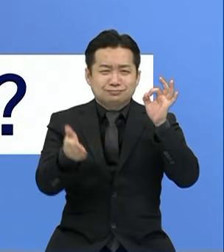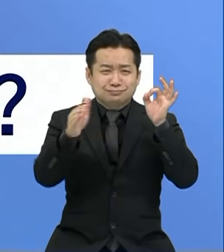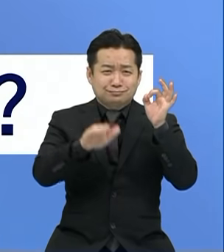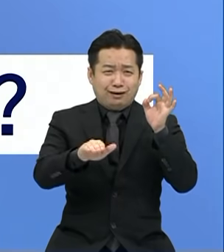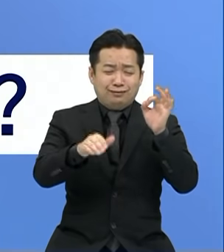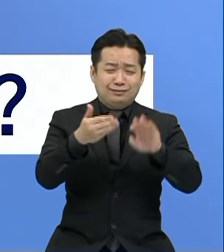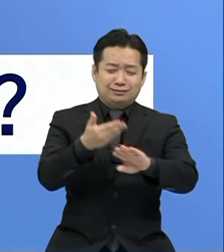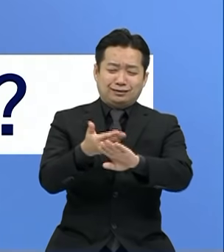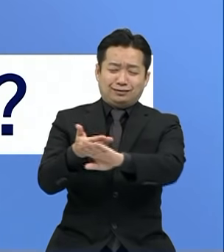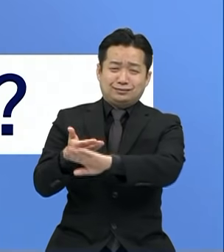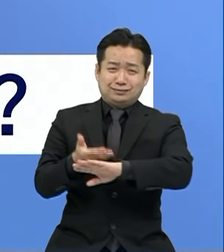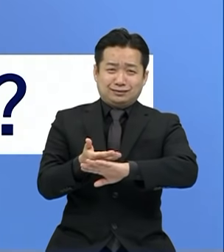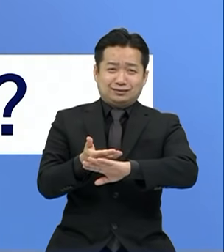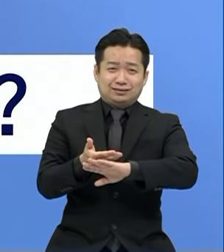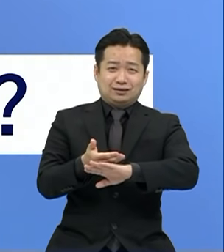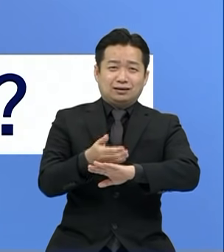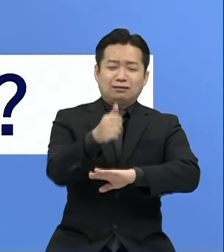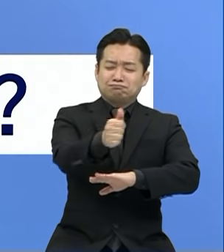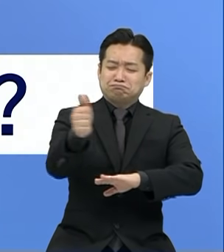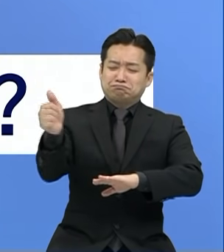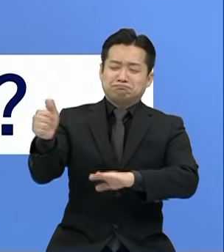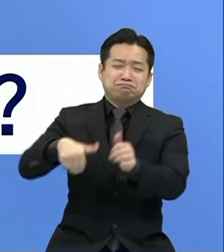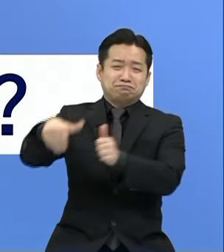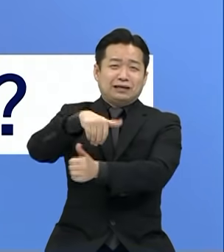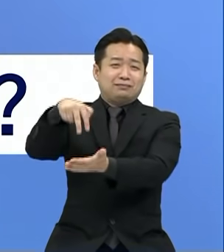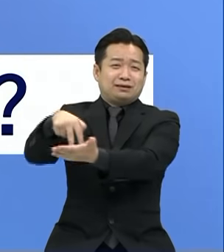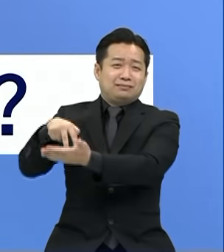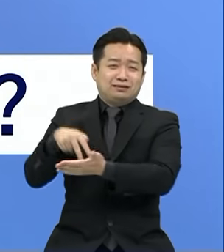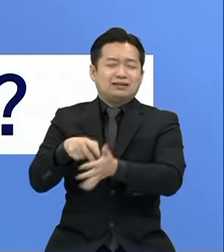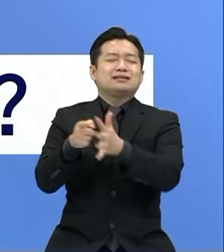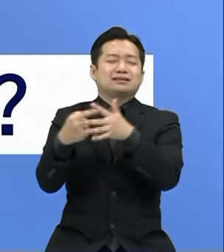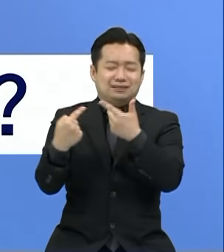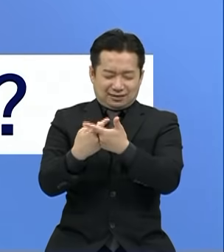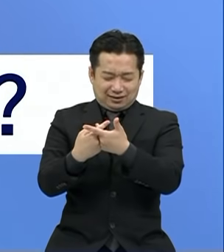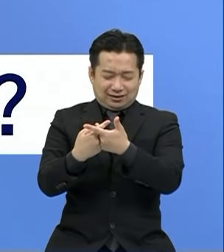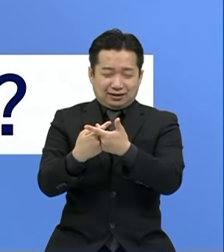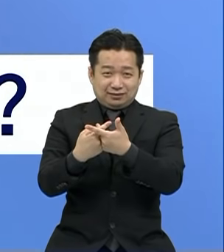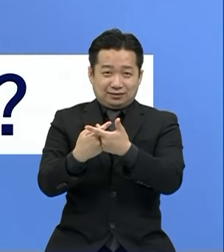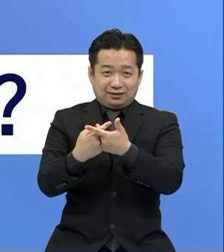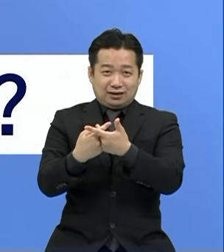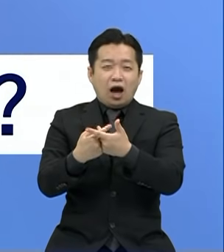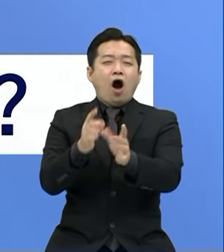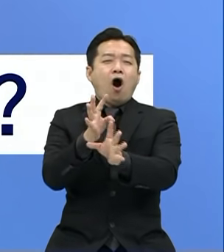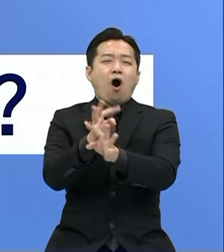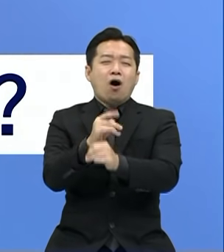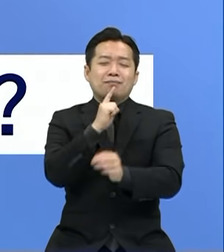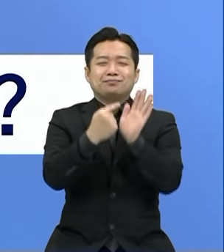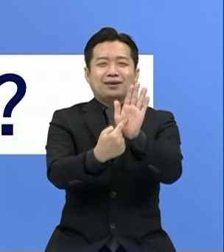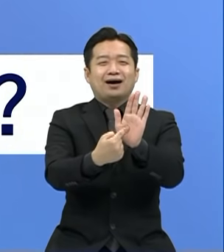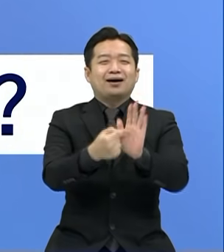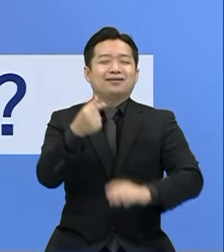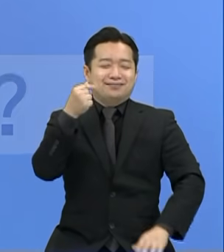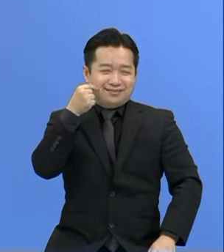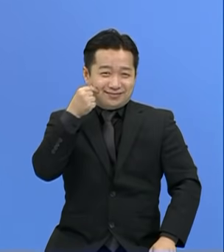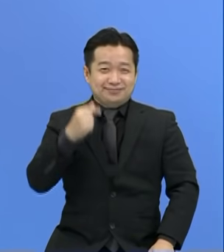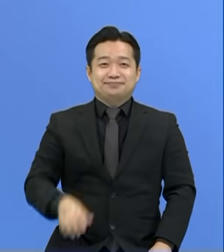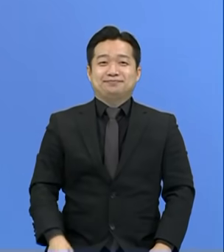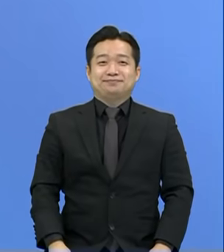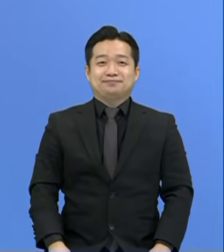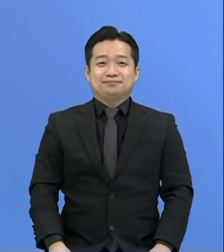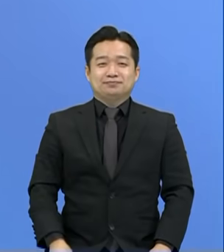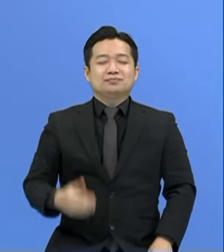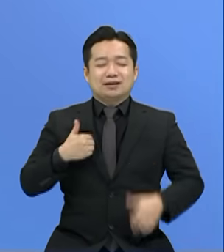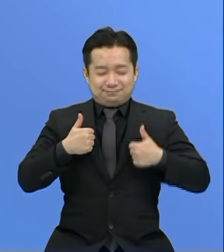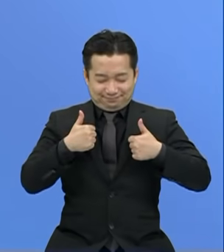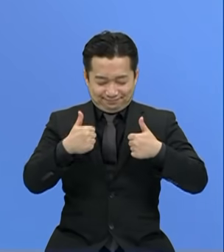다른 후보님들의 상황도 또 사정도 있을 거기 때문에 제가 최선을 다하고 언제까지라고 단언하기는 뭐 어렵지 않겠나 싶습니다. 뭐